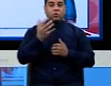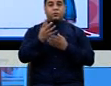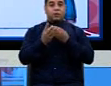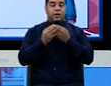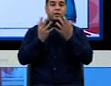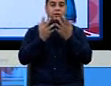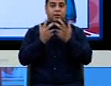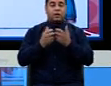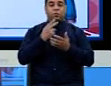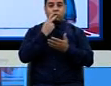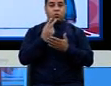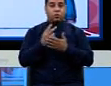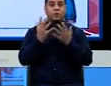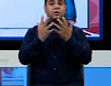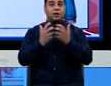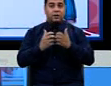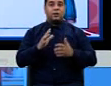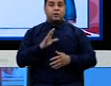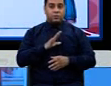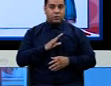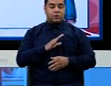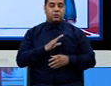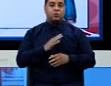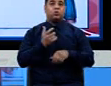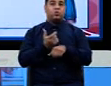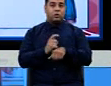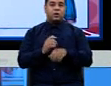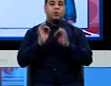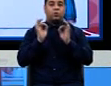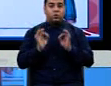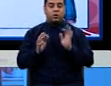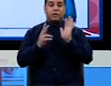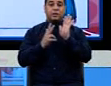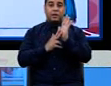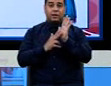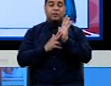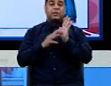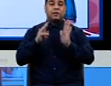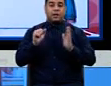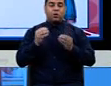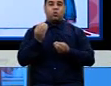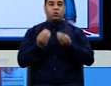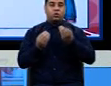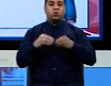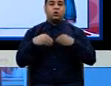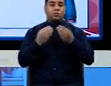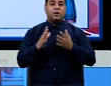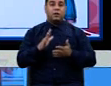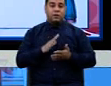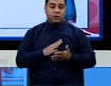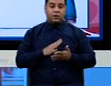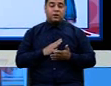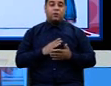Qani sanangchi bolajonlar? Sanadingizmi? Juda to'g'ri. 8 ta o'yinchoq berilgan. Mana shu 8